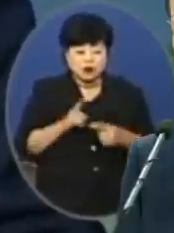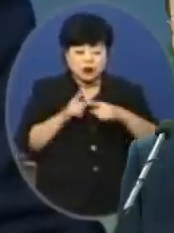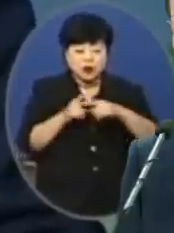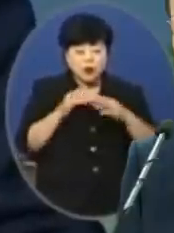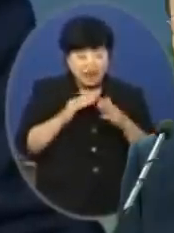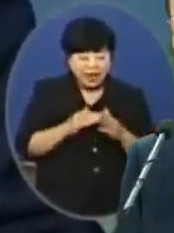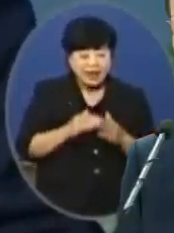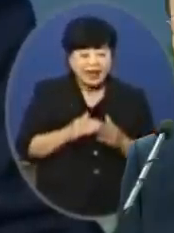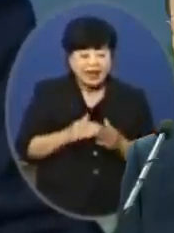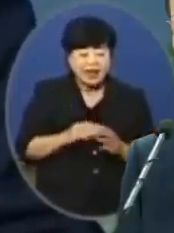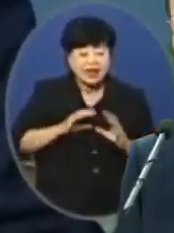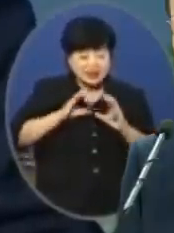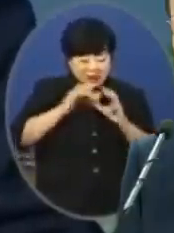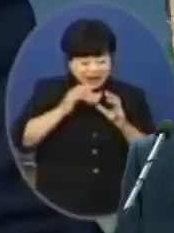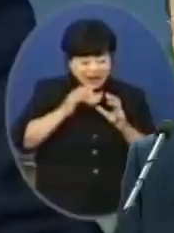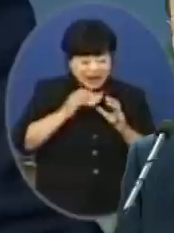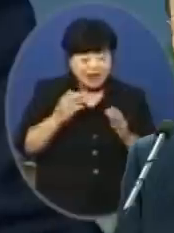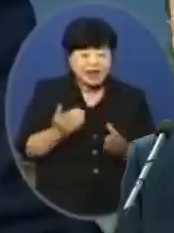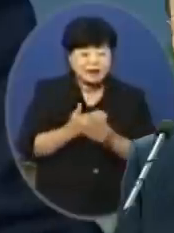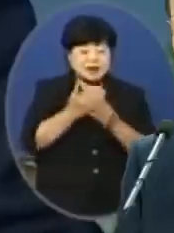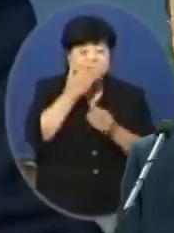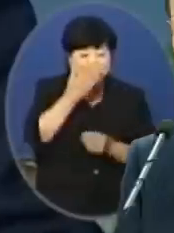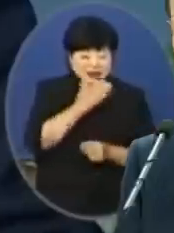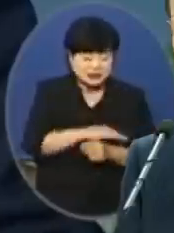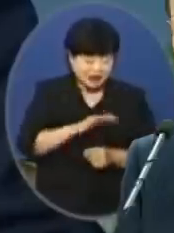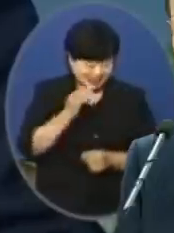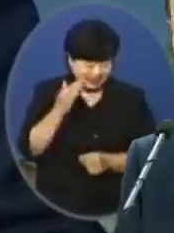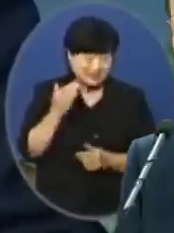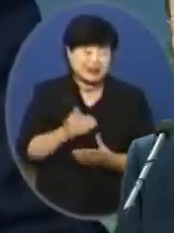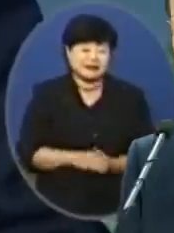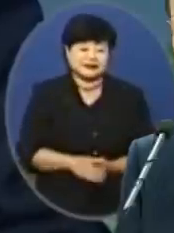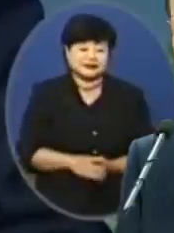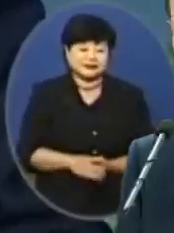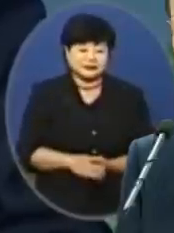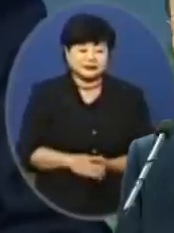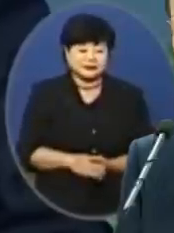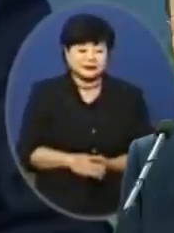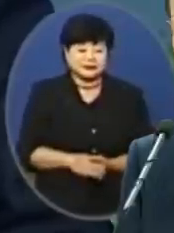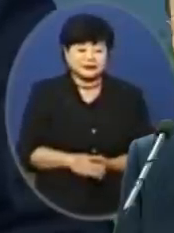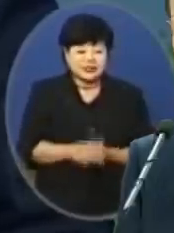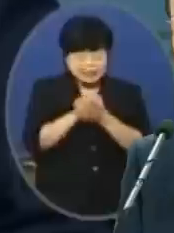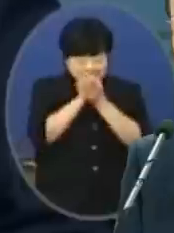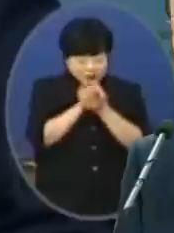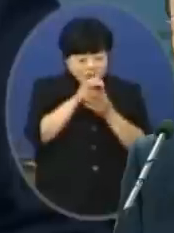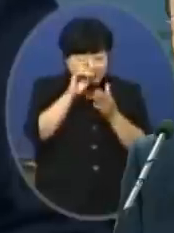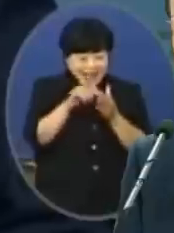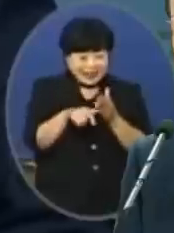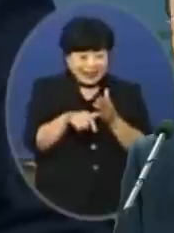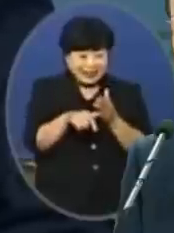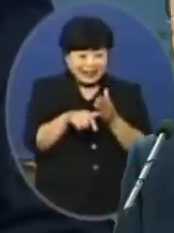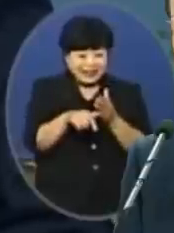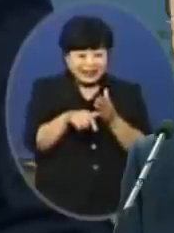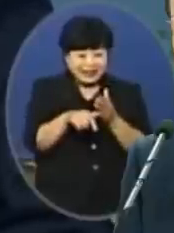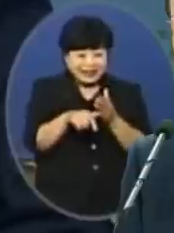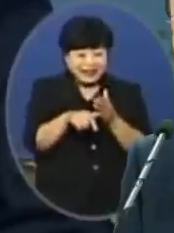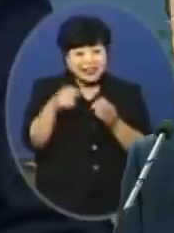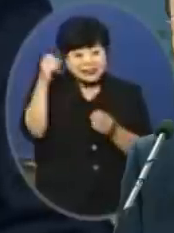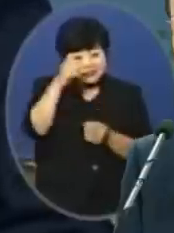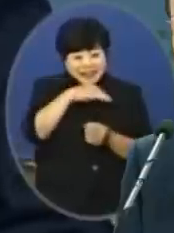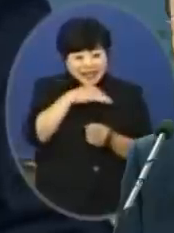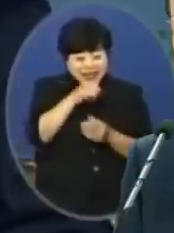교회도, 나라도 발전되고 잘 되는 것입니다. 우리가 기도할 때 여러분